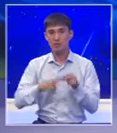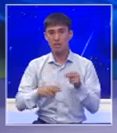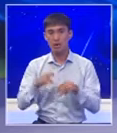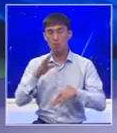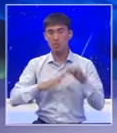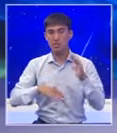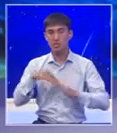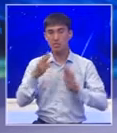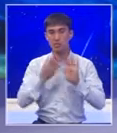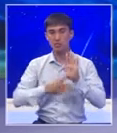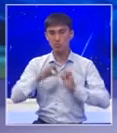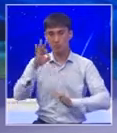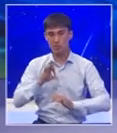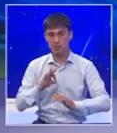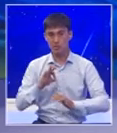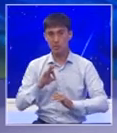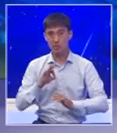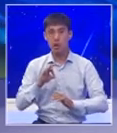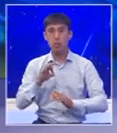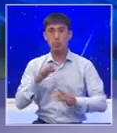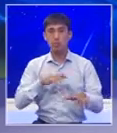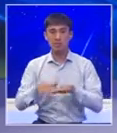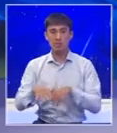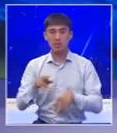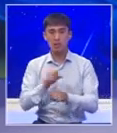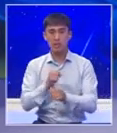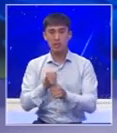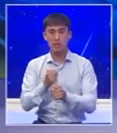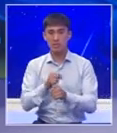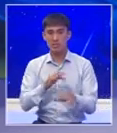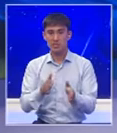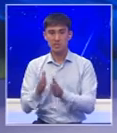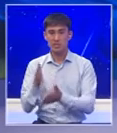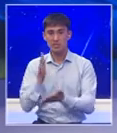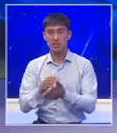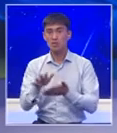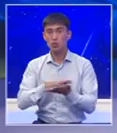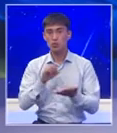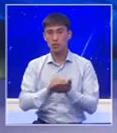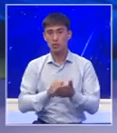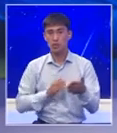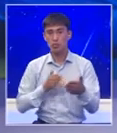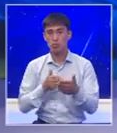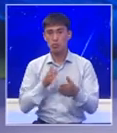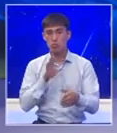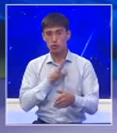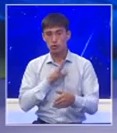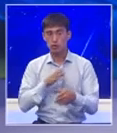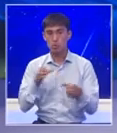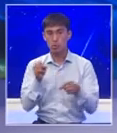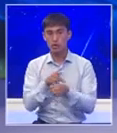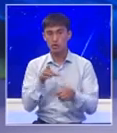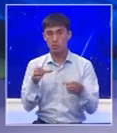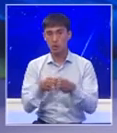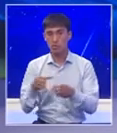практически на 90 процентов однако в процессе монтажа систем не обошлось без нарушений допущенных подрядными arkham по